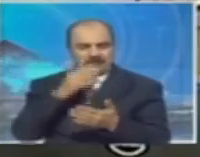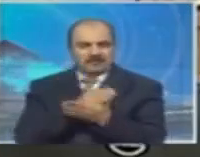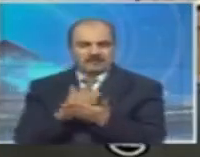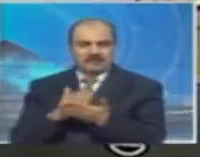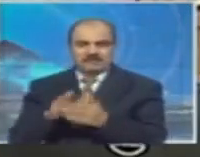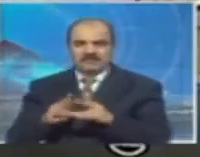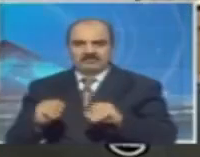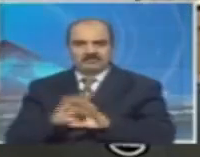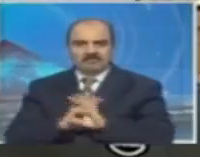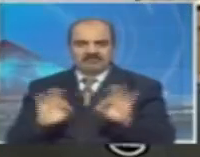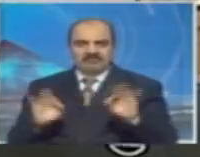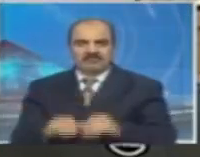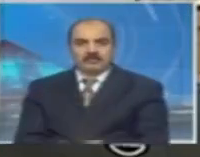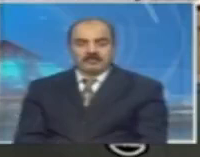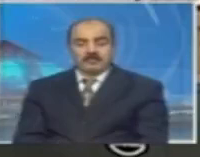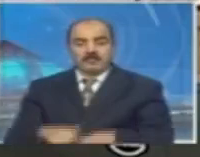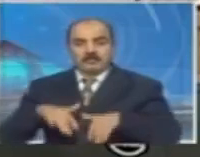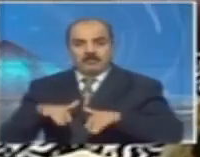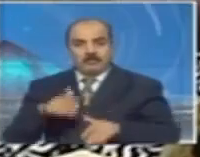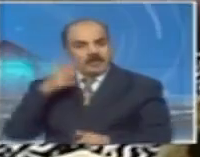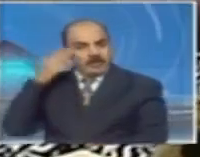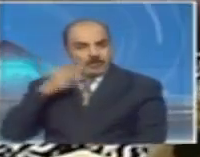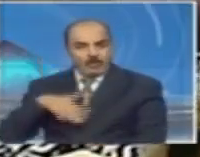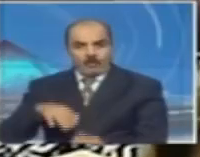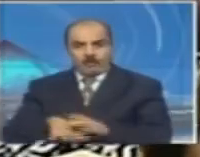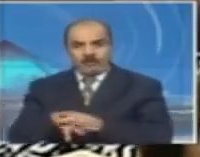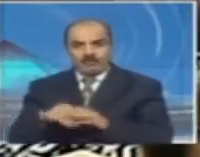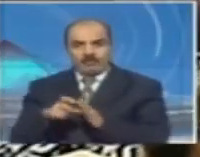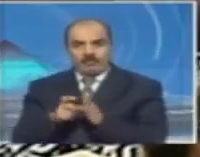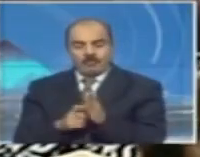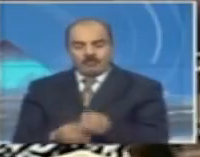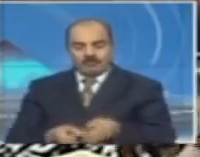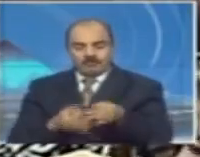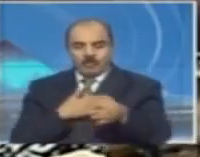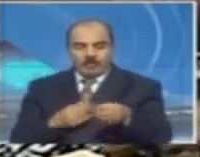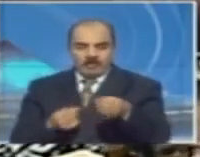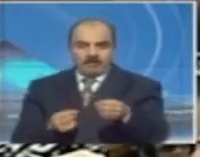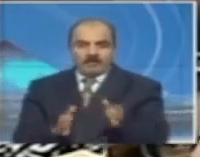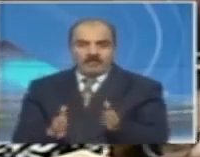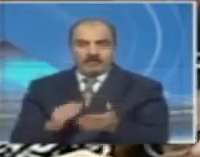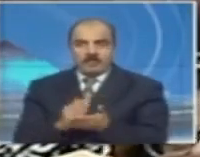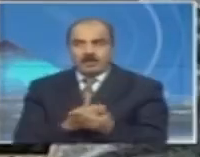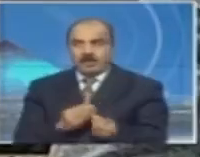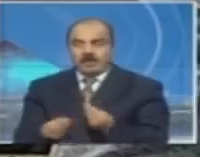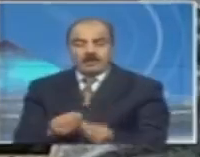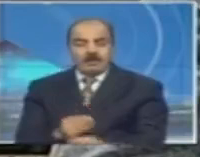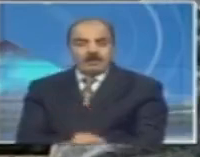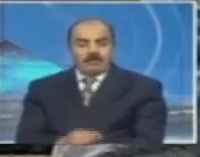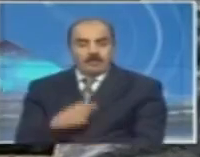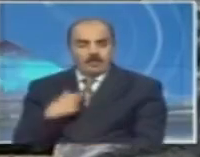جاءت موافقه مجلس الشيوخ من حيث المبدا على مشروع قانون مقدم من الحكومه بانشاء صندوق مصر الرقميه